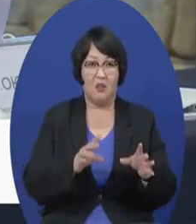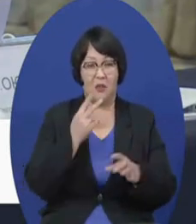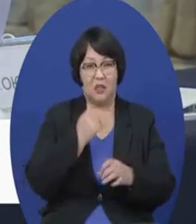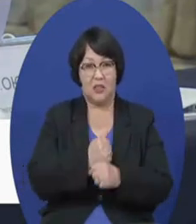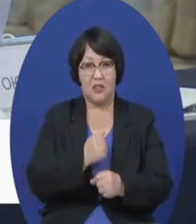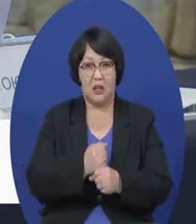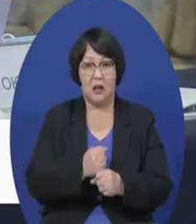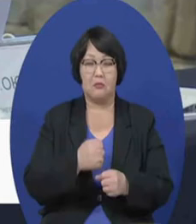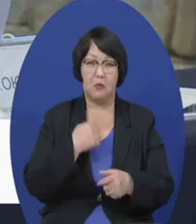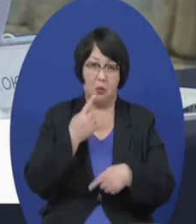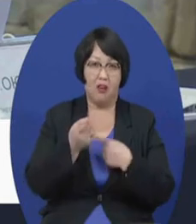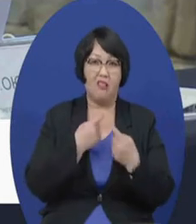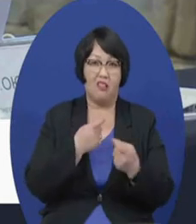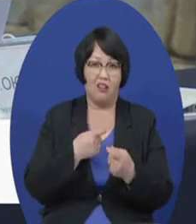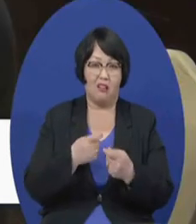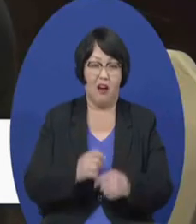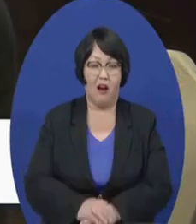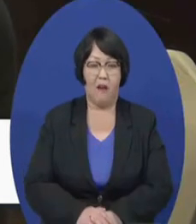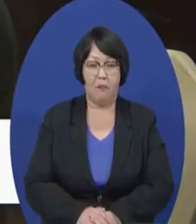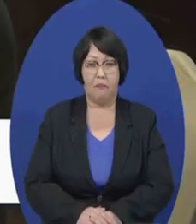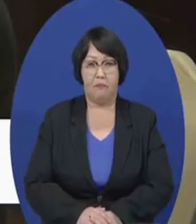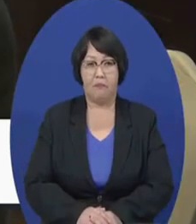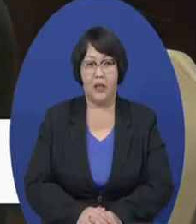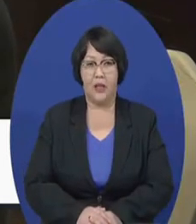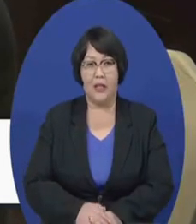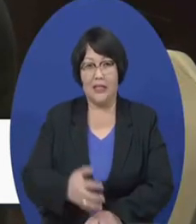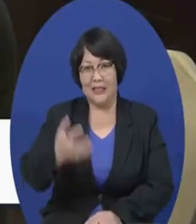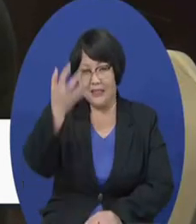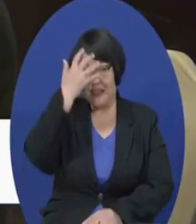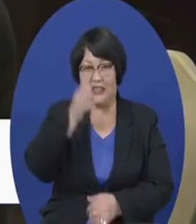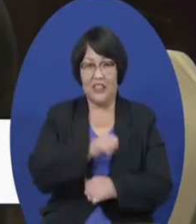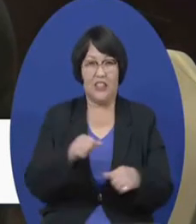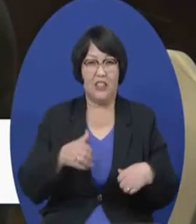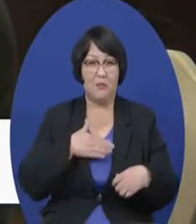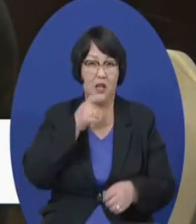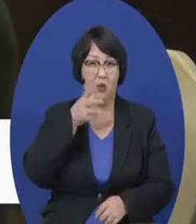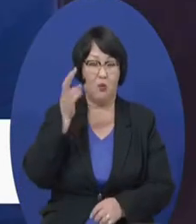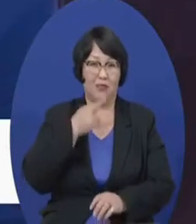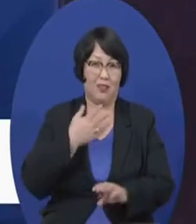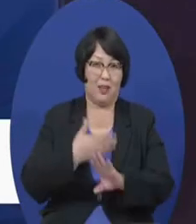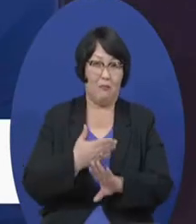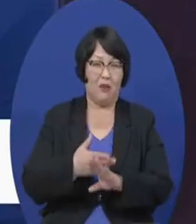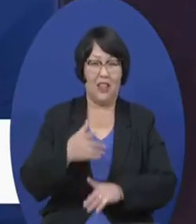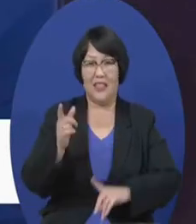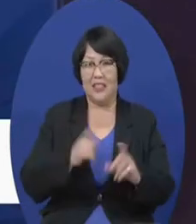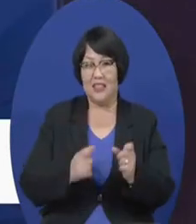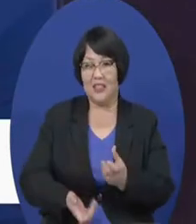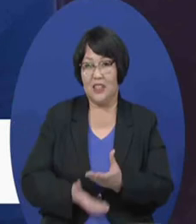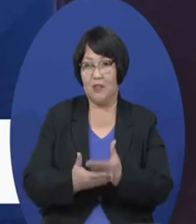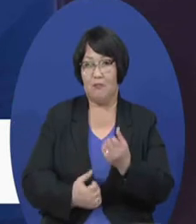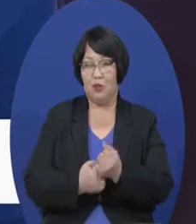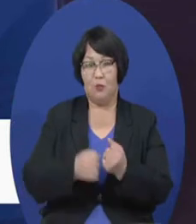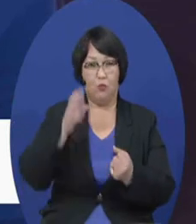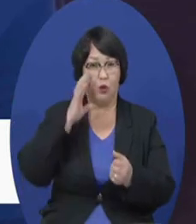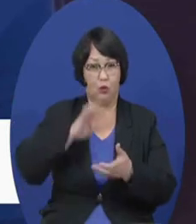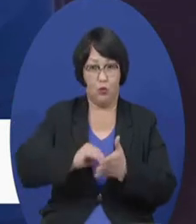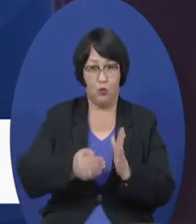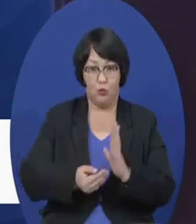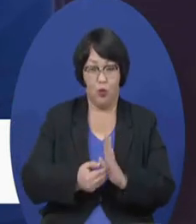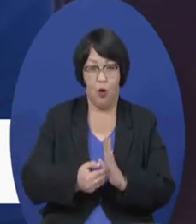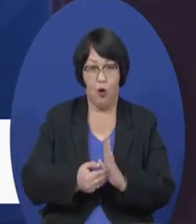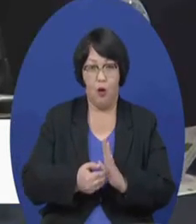хөндөж үзнэ гэдэг байдлаар бид нар зарлж болж байна. Засгийн газар иргэдийнхээ эрүүл мэндийг хамгаалахын зэрэгцээ эдийн засгаа дэмжих бодлогыг тууштай